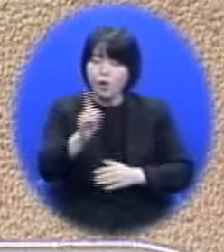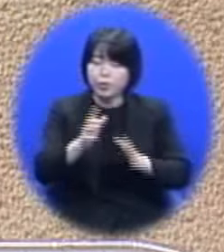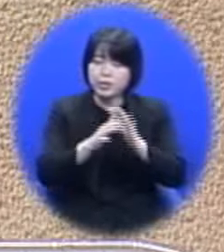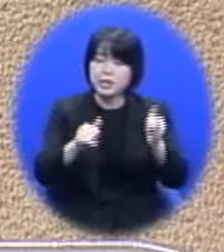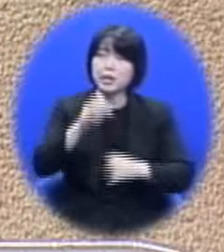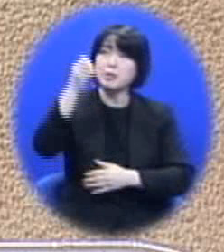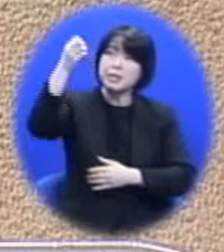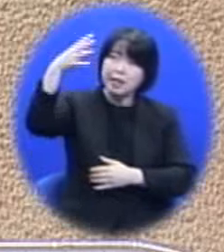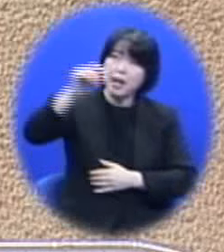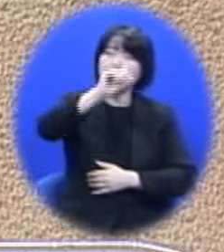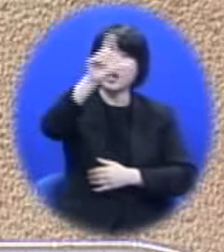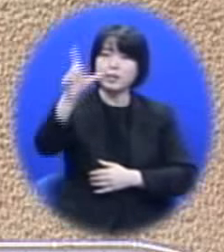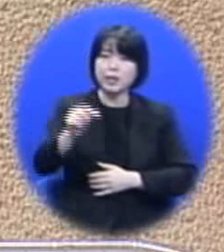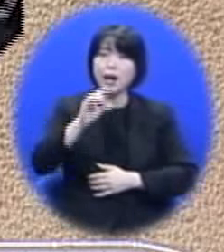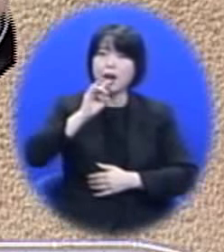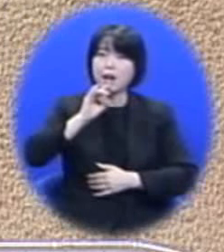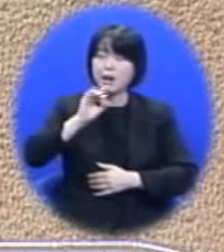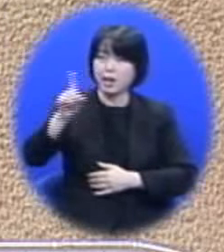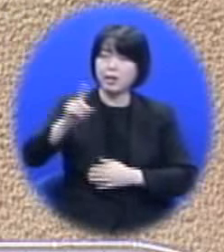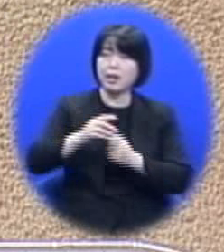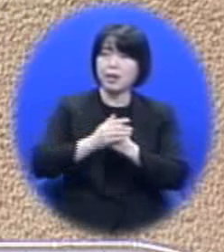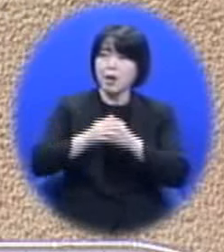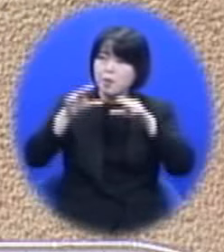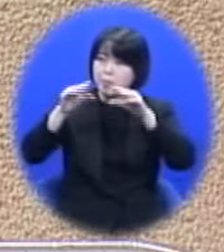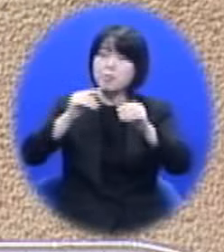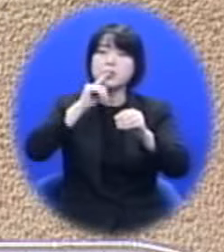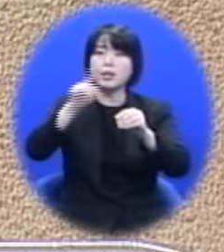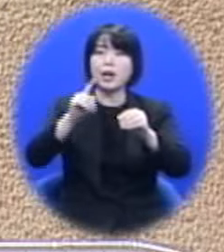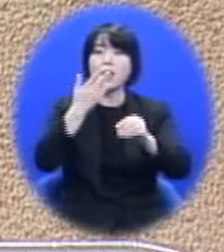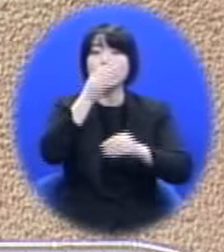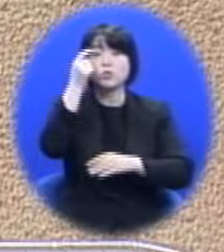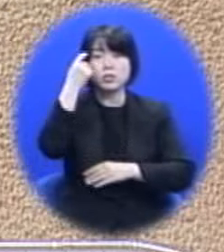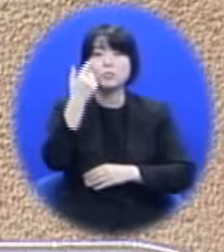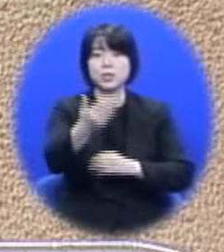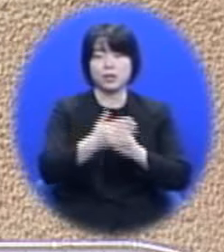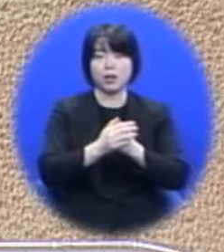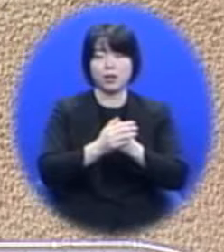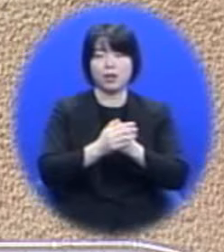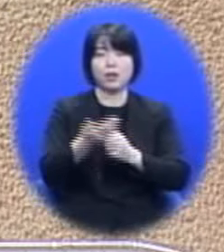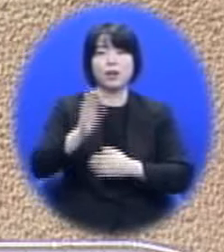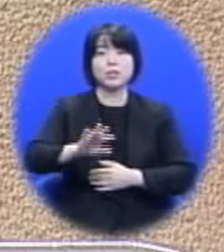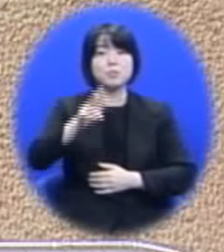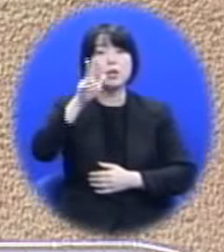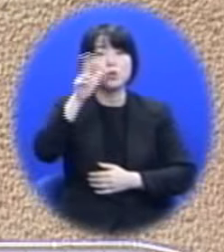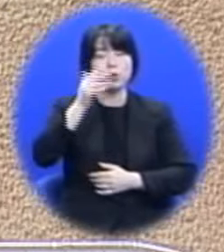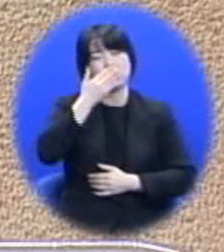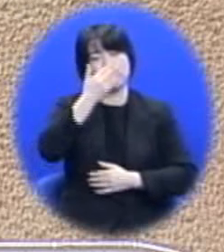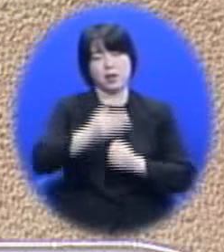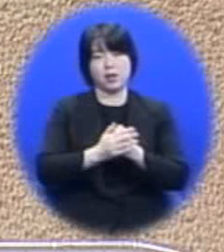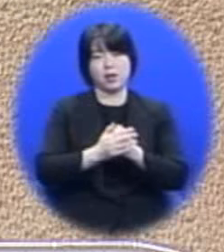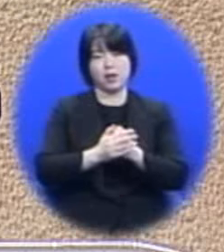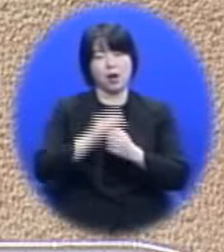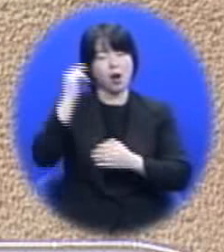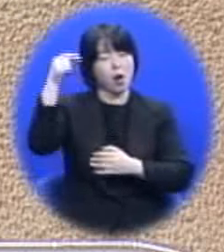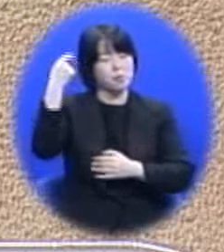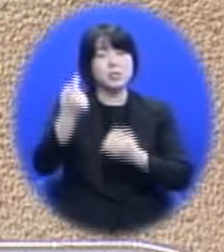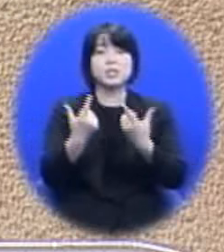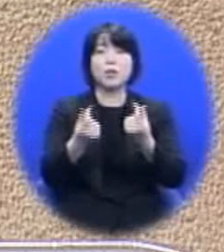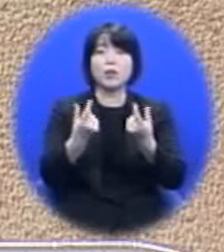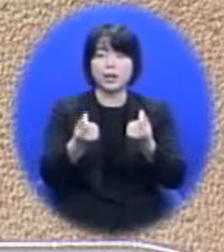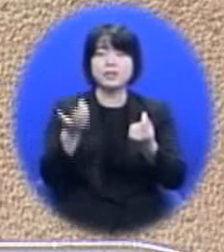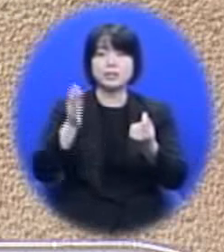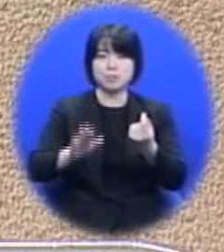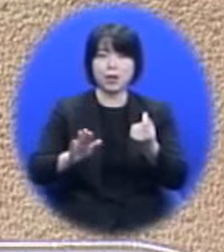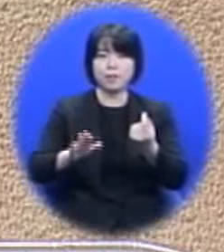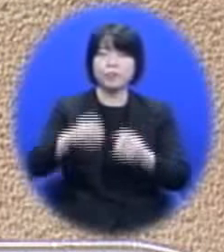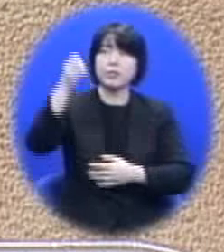수 있나요? 여호수아는 그렇게 했어요. 미친 짓 같은 거죠. 근데 실제로 태양과